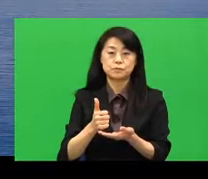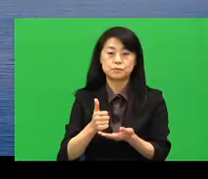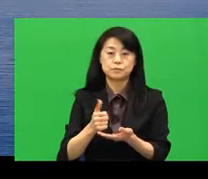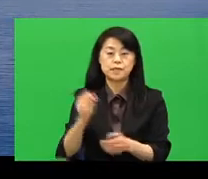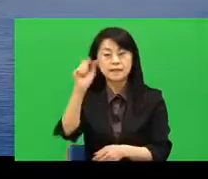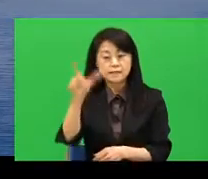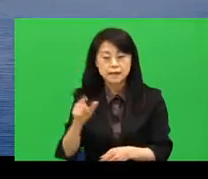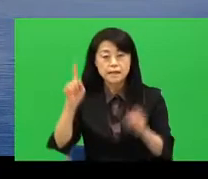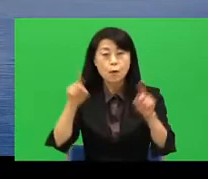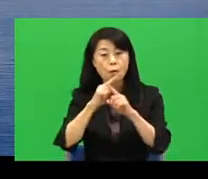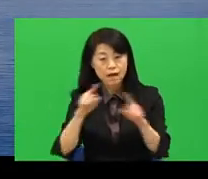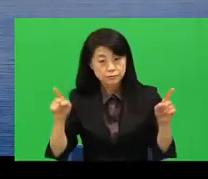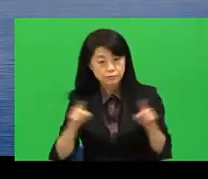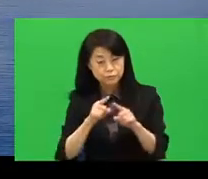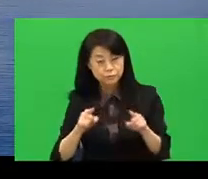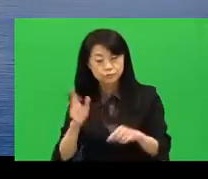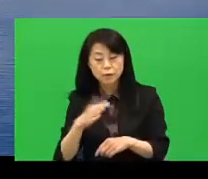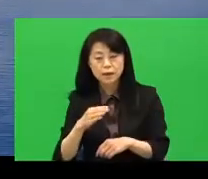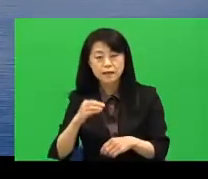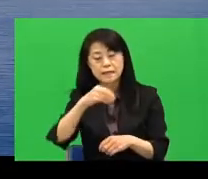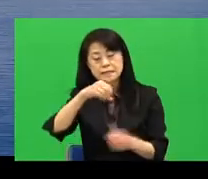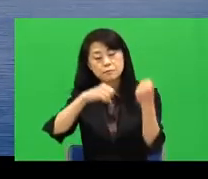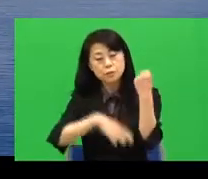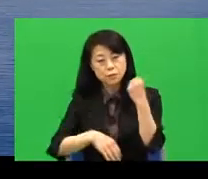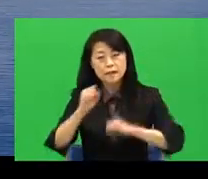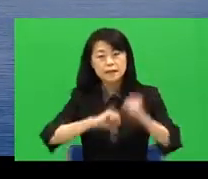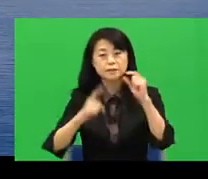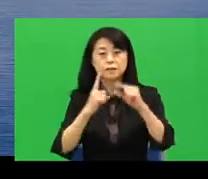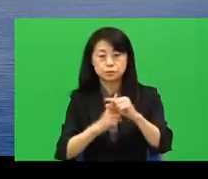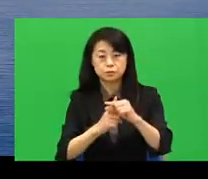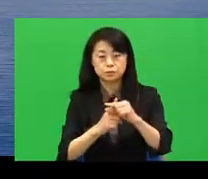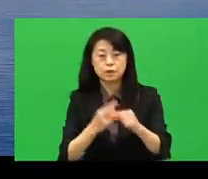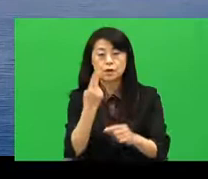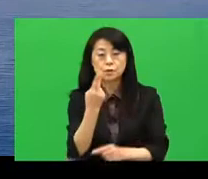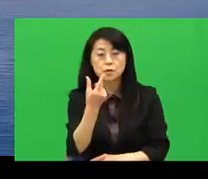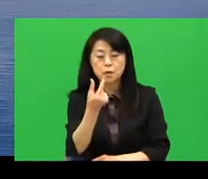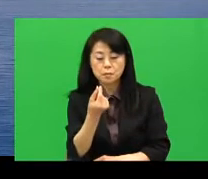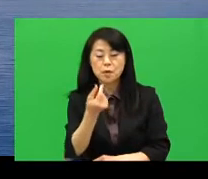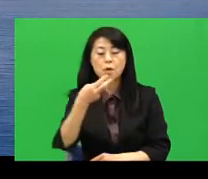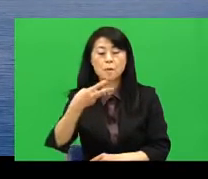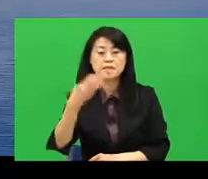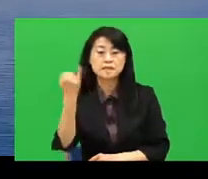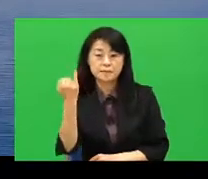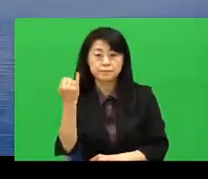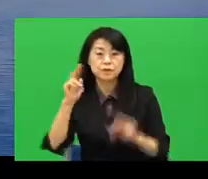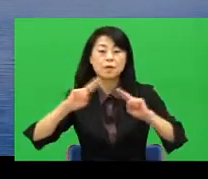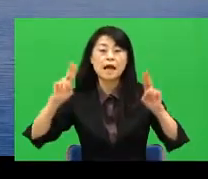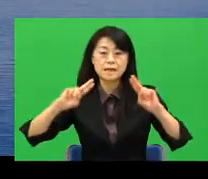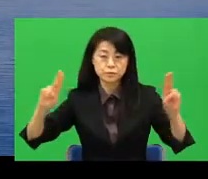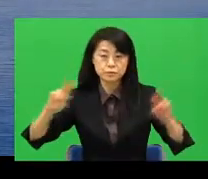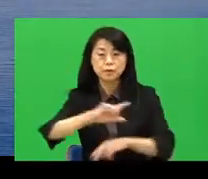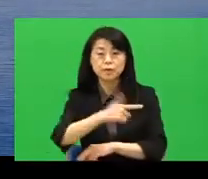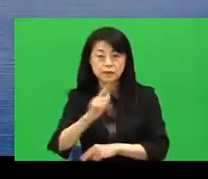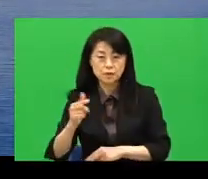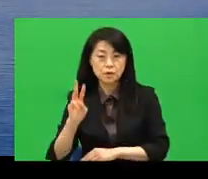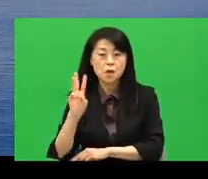イタリアン音楽とか、地元でご活躍のともみさんのライブなども、